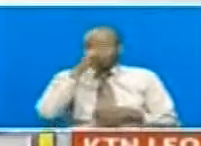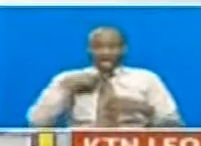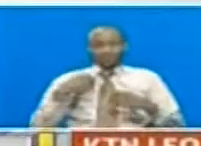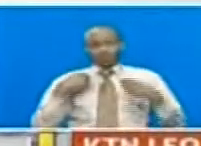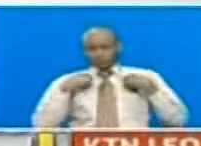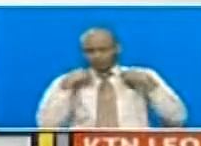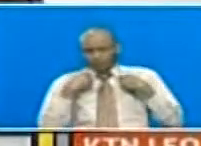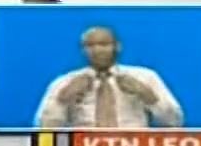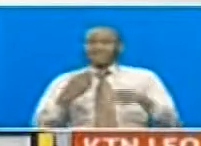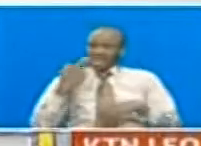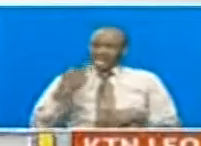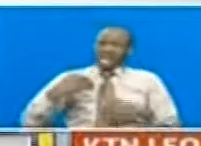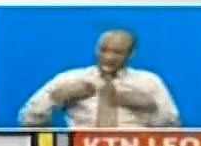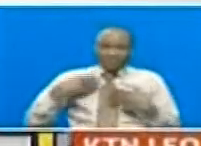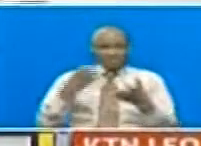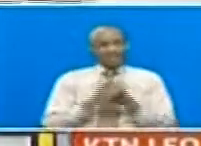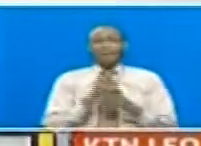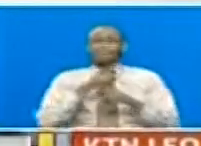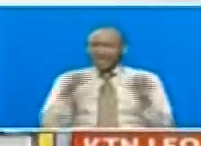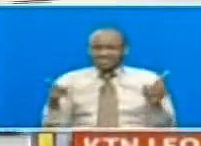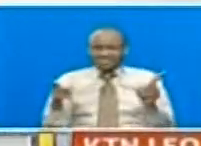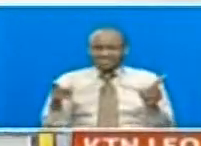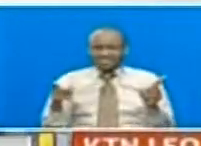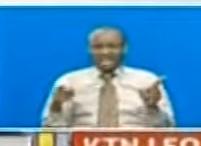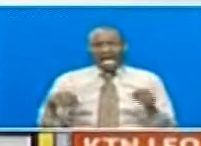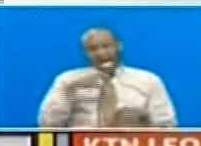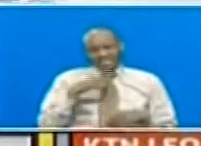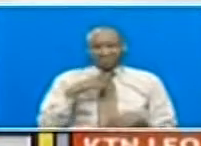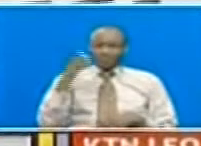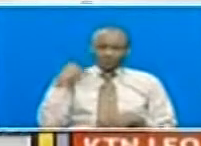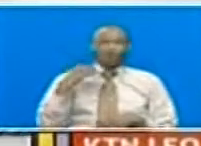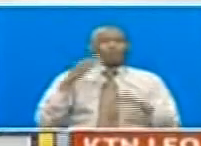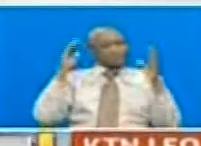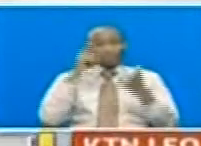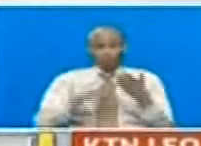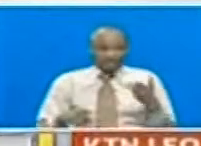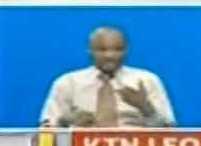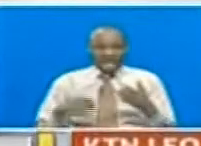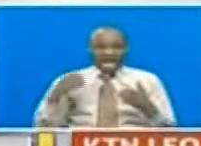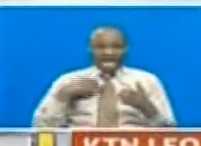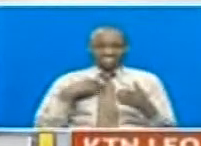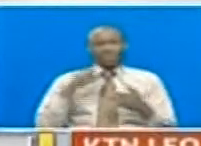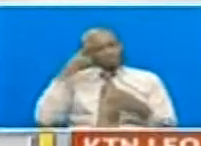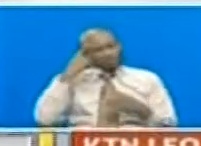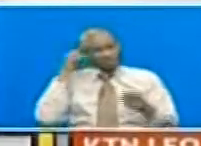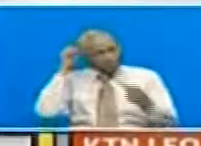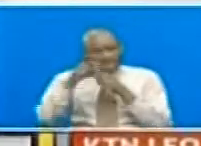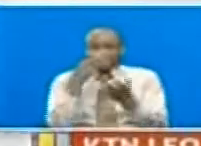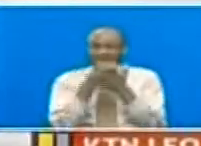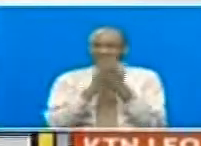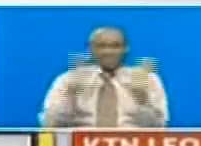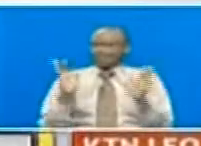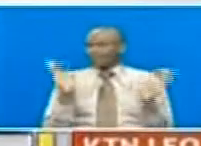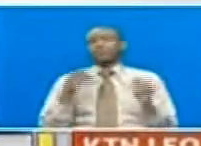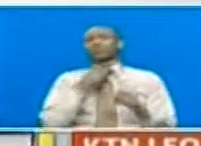tuko mpaka na mabastola na nini. Lakini kitu ambacho sisi tulikuwa tunafanya kikubwa, hatukuthamini pesa. Tulitaka